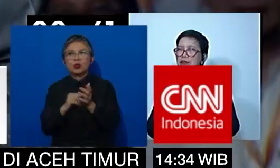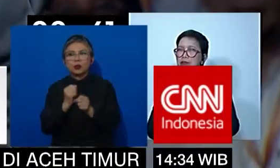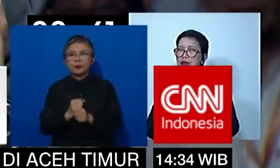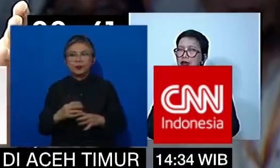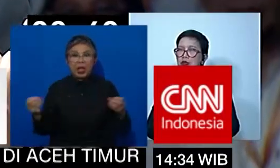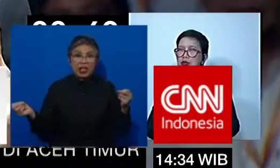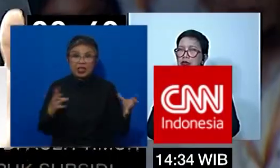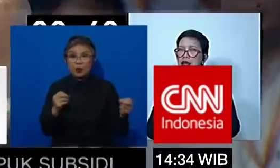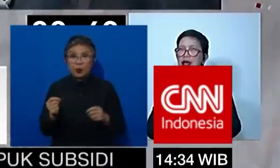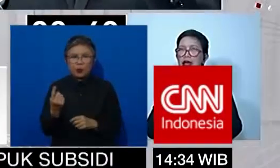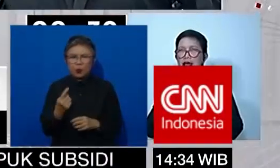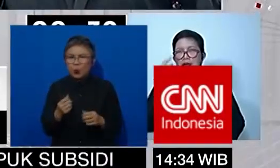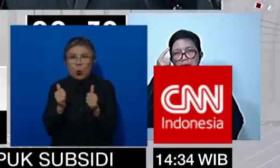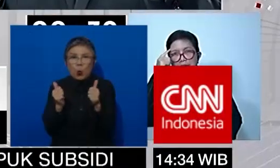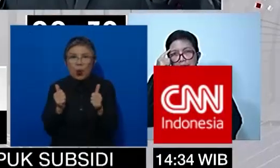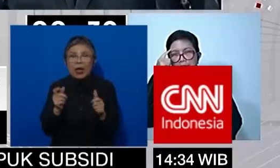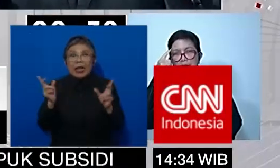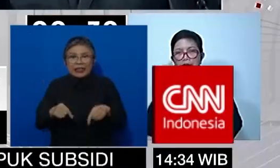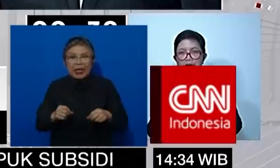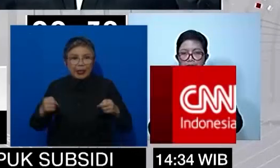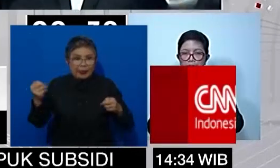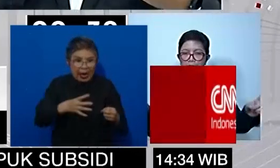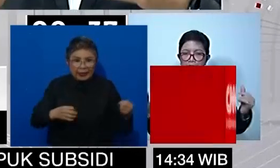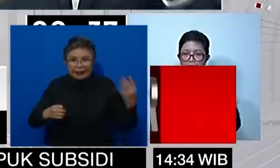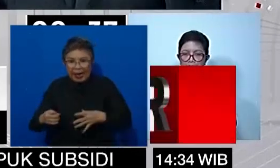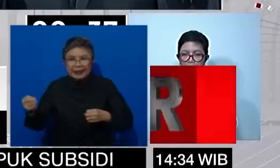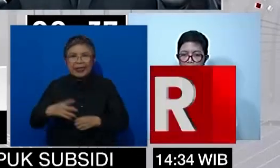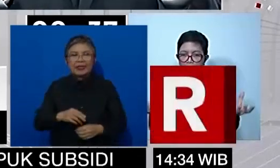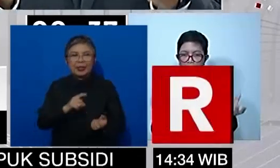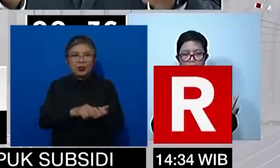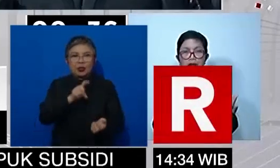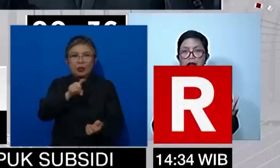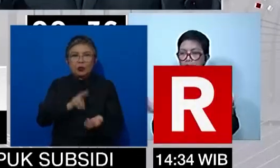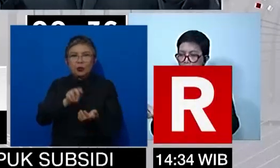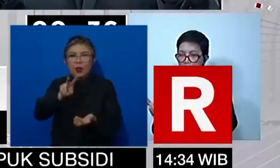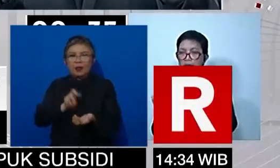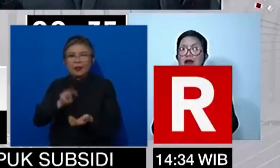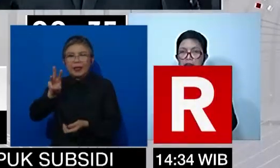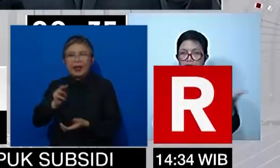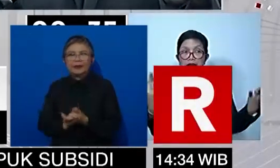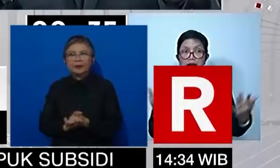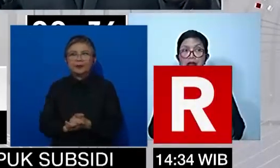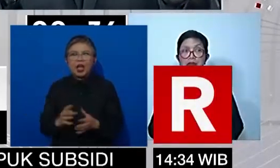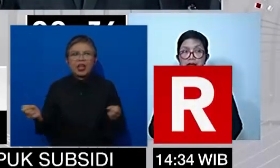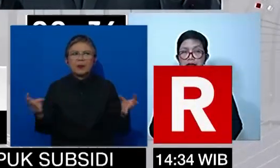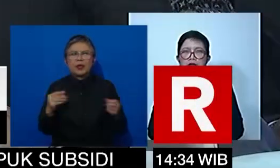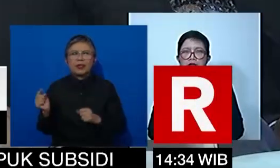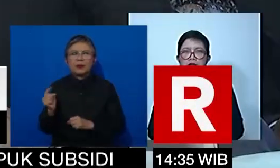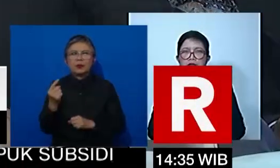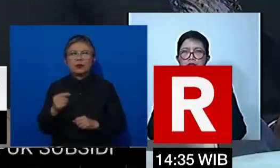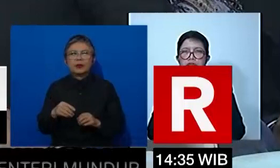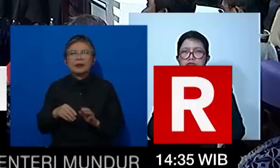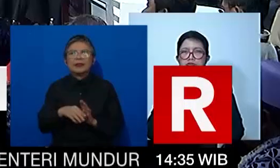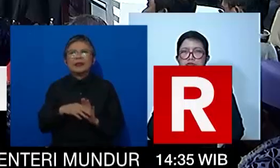capres perdana berlangsung seru karena terjadi serangan antar capres. Namun sayang, menurut Sili, debat capres perdana minim